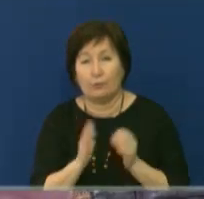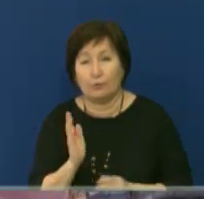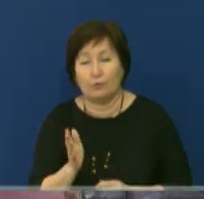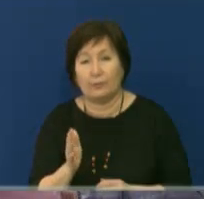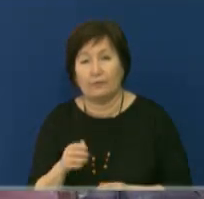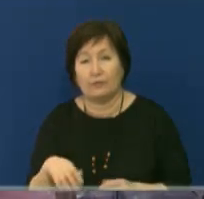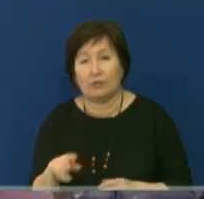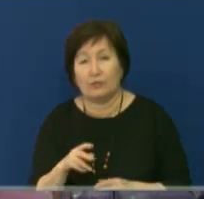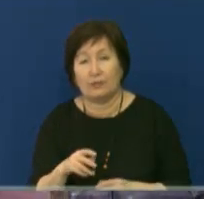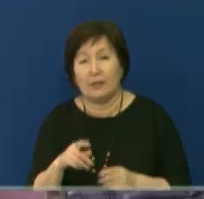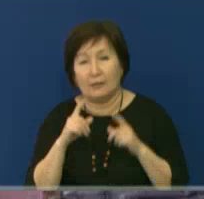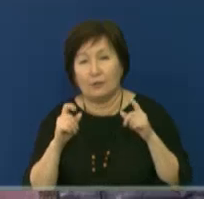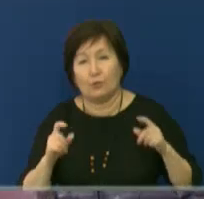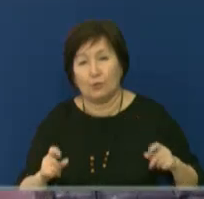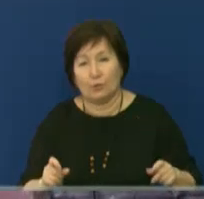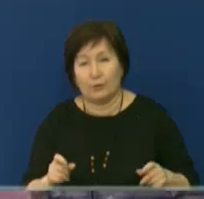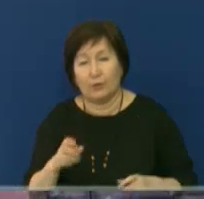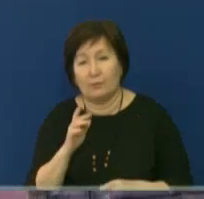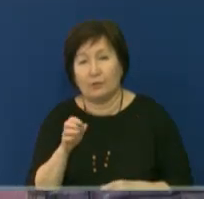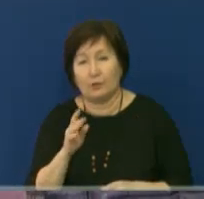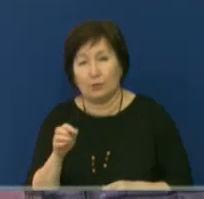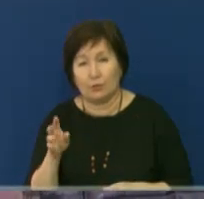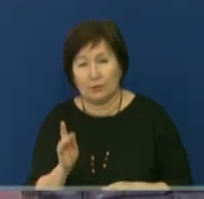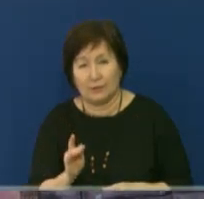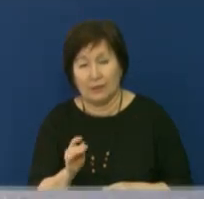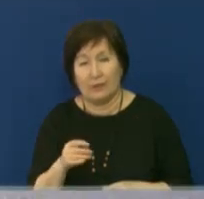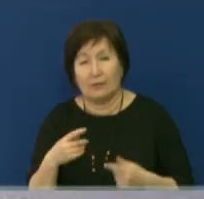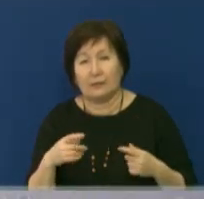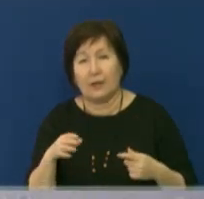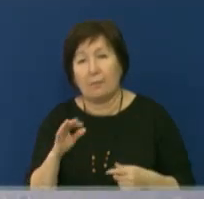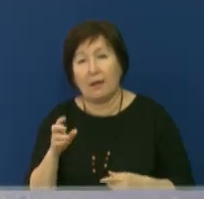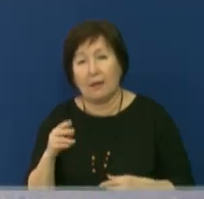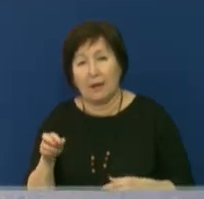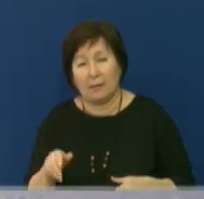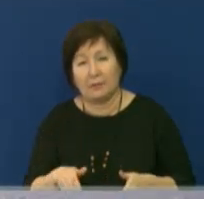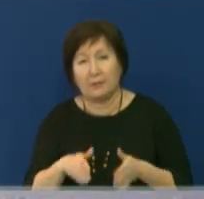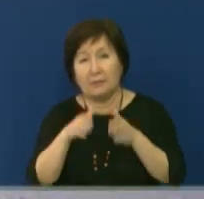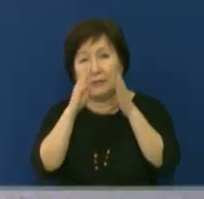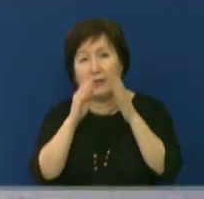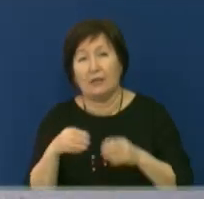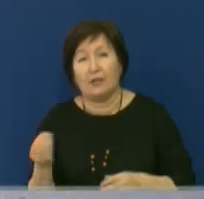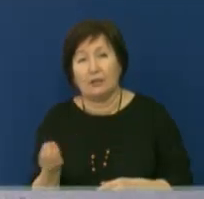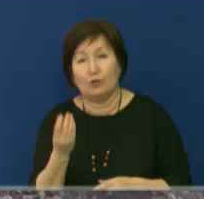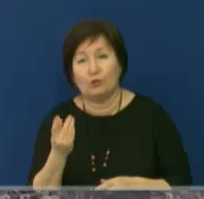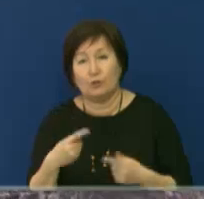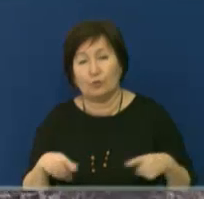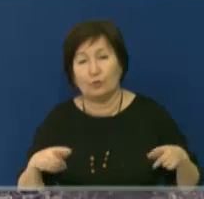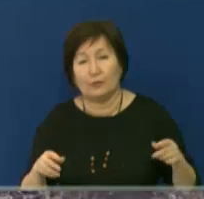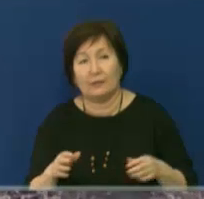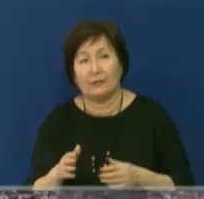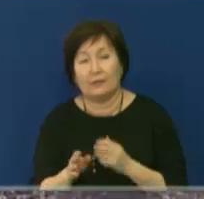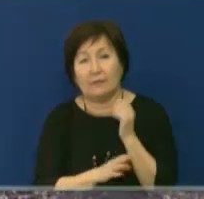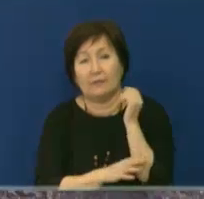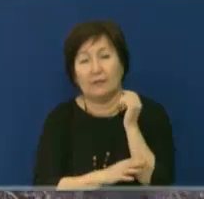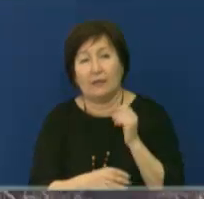өскіндері. Шараға әскери қызметшілерде жұмылдырылып көмектесіп жатыр. Семей қаласын абаттандыру және көгалдандыру мақсатында жыл